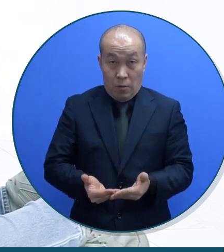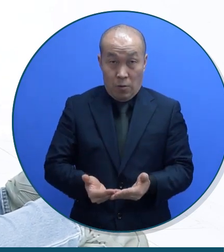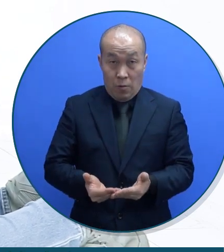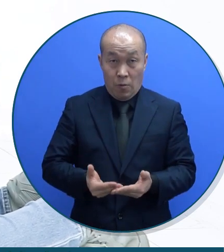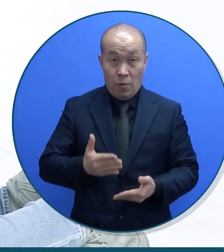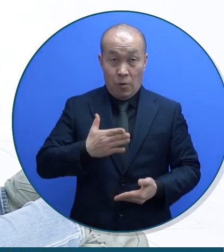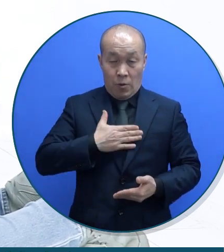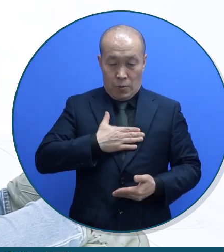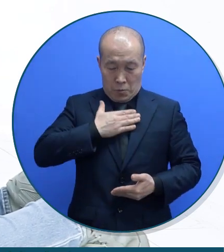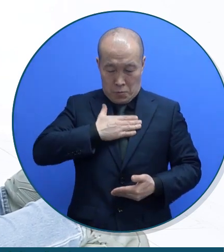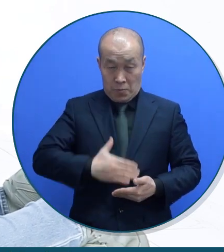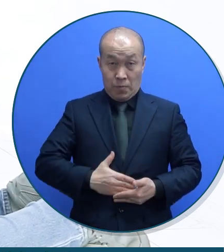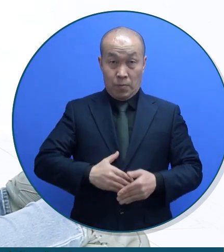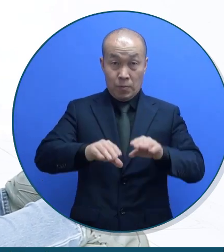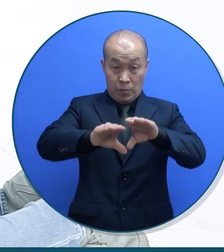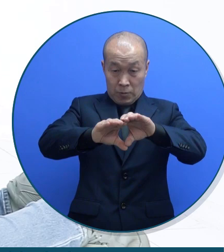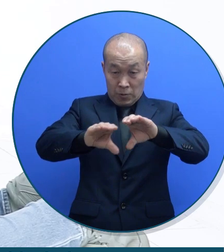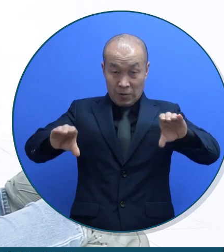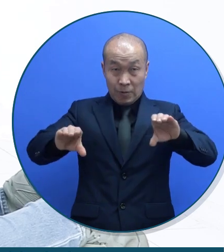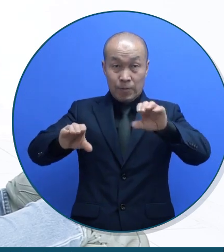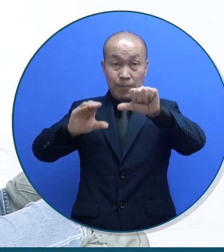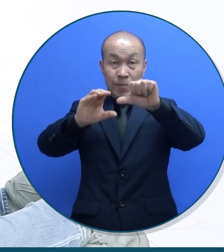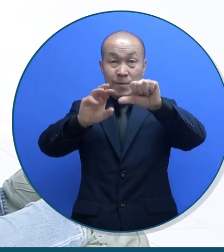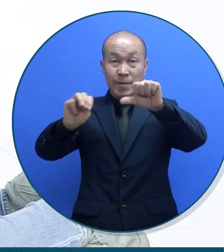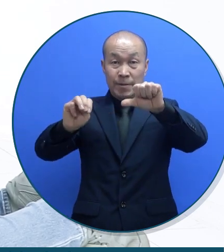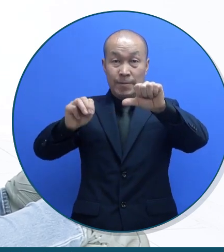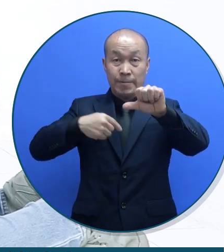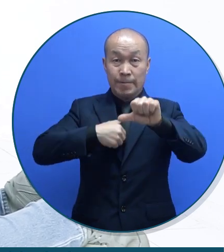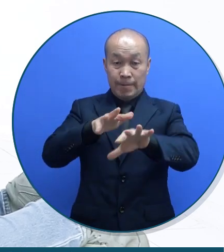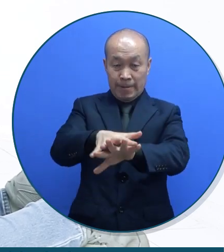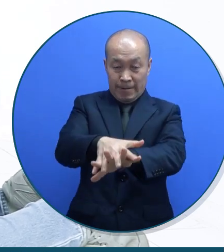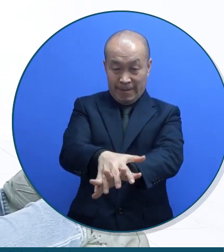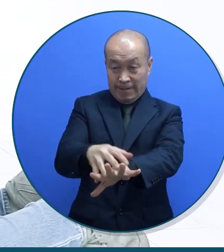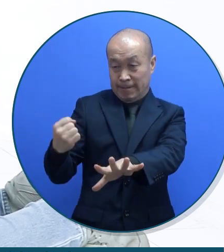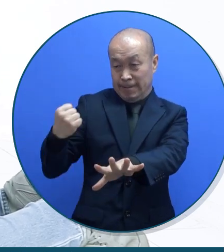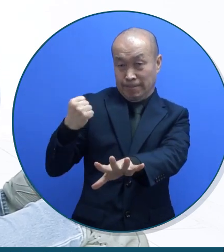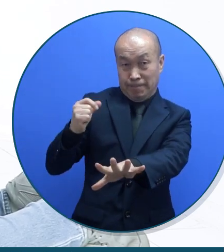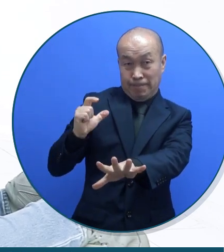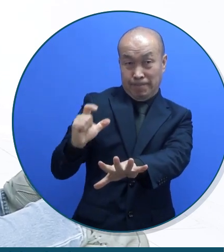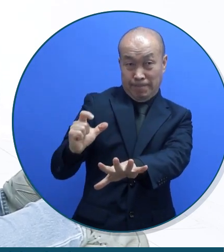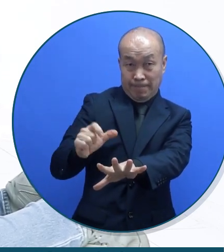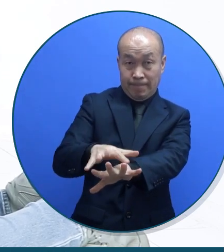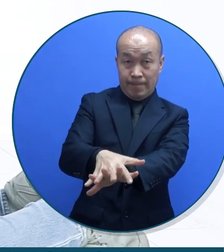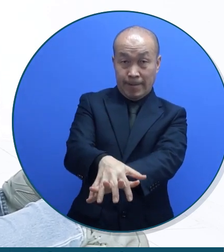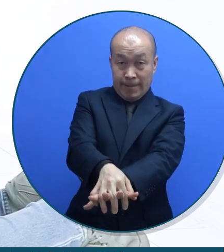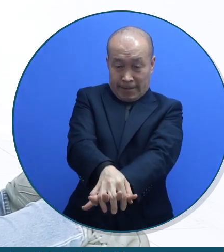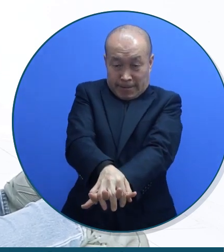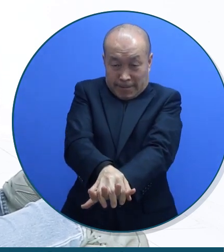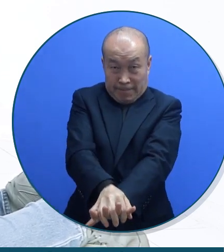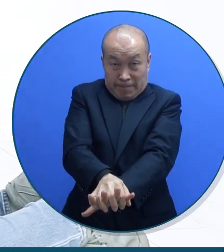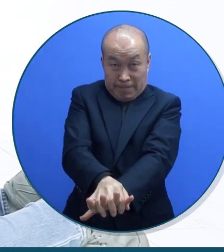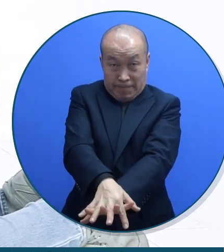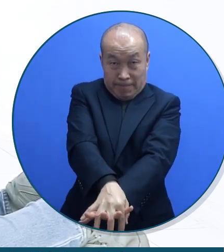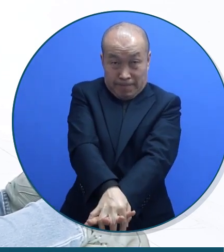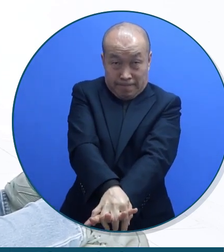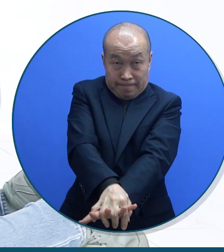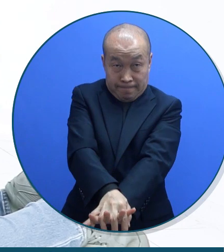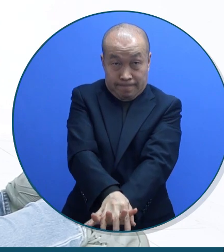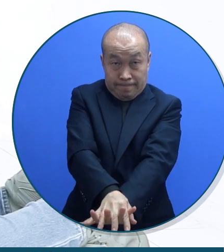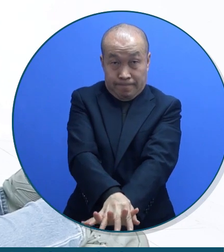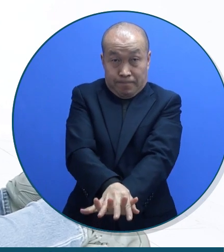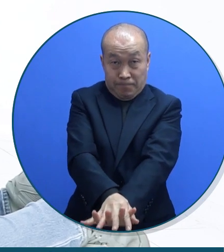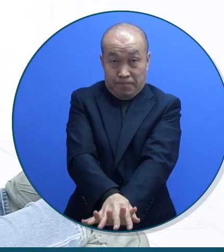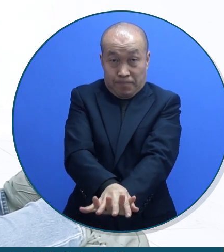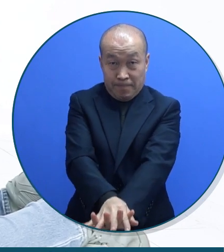해줍니다. 약 5cm로 압박을 해야 하니 생각보다는 강하게 눌러야 합니다. 이때 힘으로만 누르려